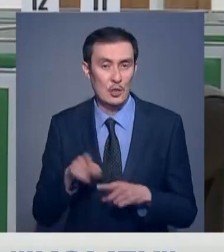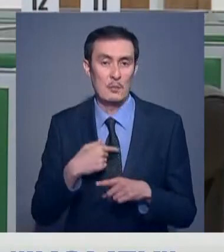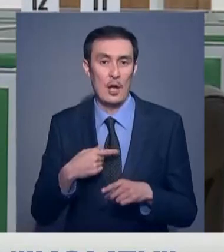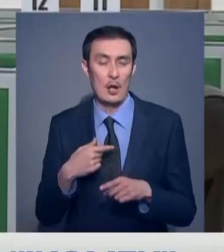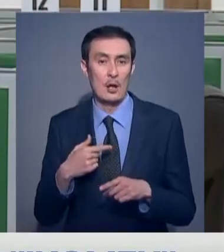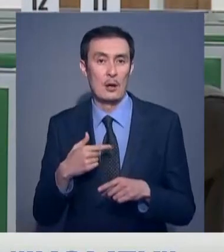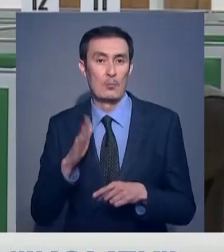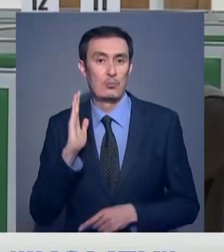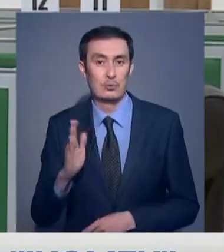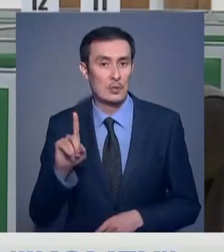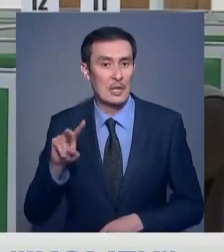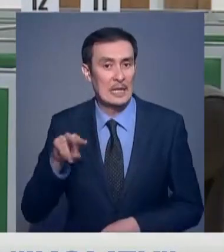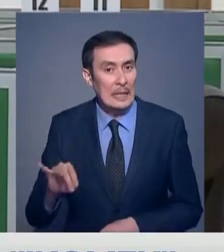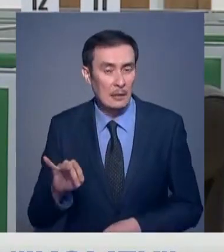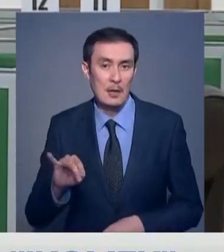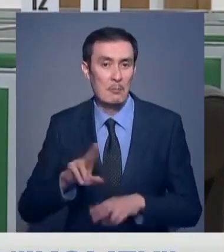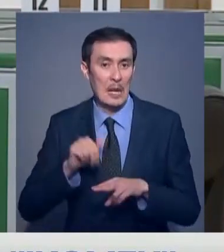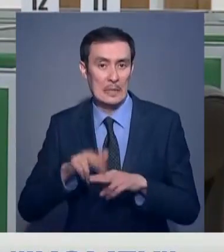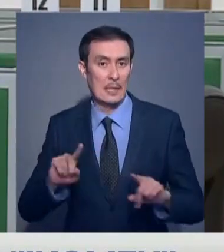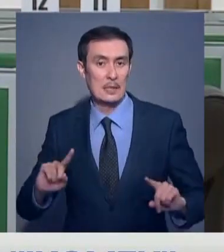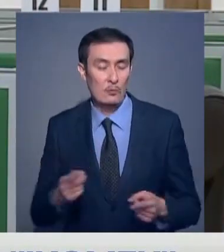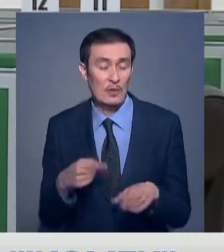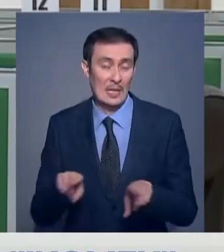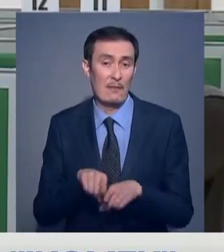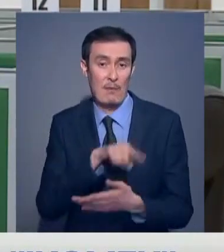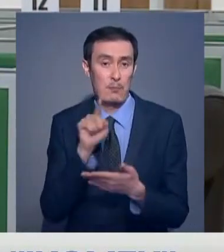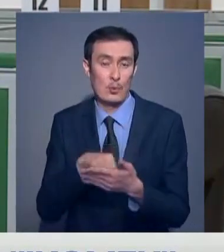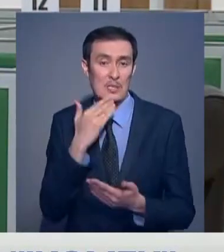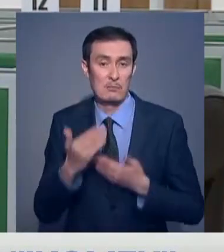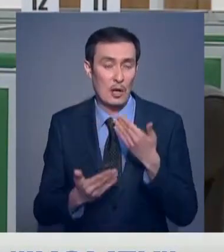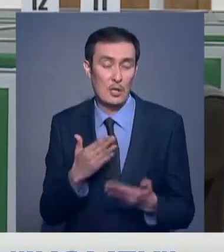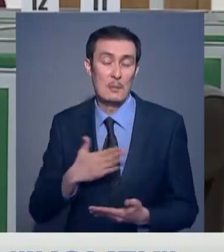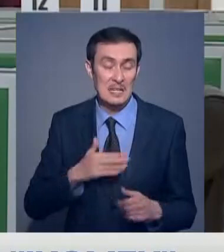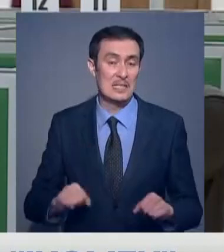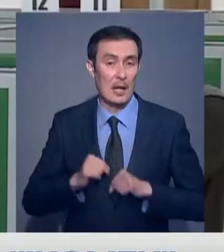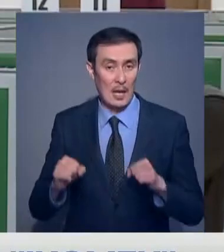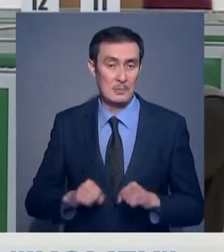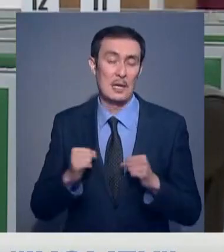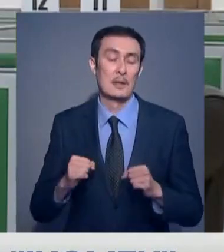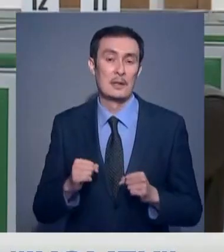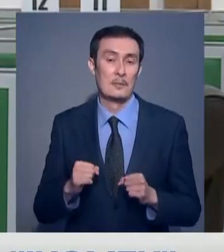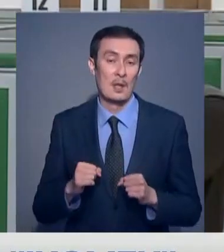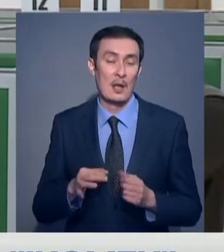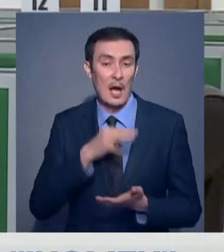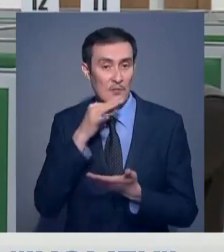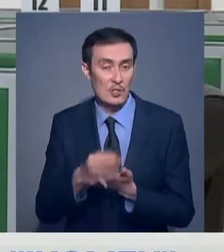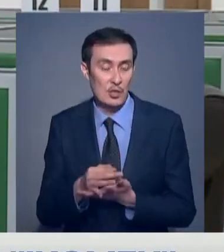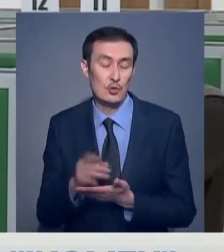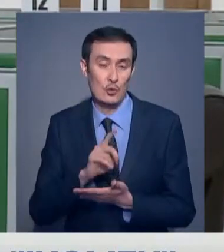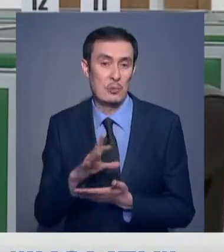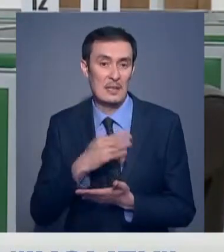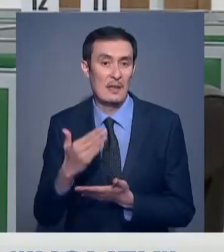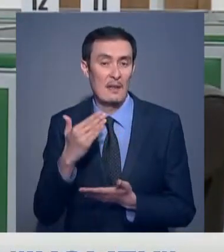ли меня там в полицию, да, ну то есть вот такие вот вопросы, мы стараемся подготавливать стандартные ответы для операторов, чтобы